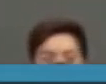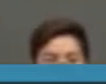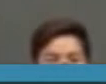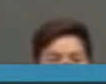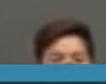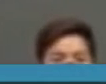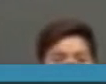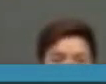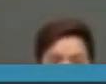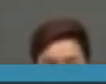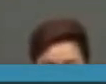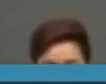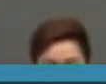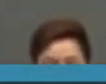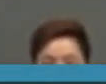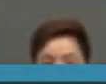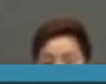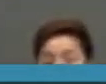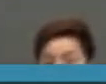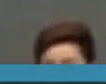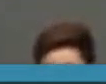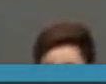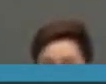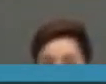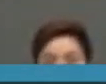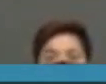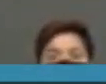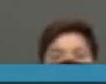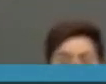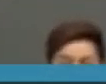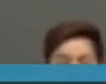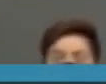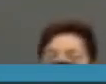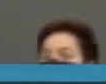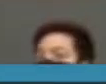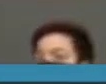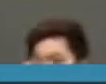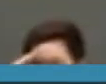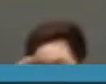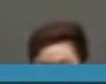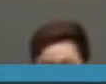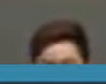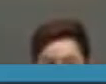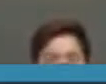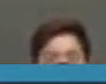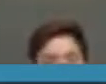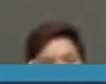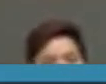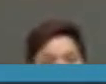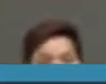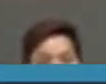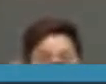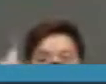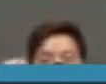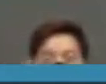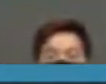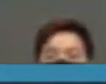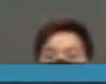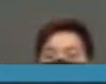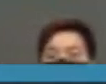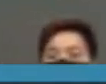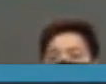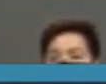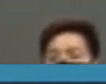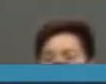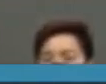าลาวกัมพูชาและมาเลเซียหากพบผู้กระทำผิดก็จะมีการดำเนินการตามกฎหมายโดยเด็ดขาด